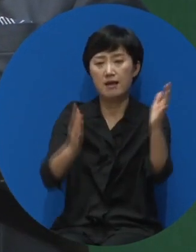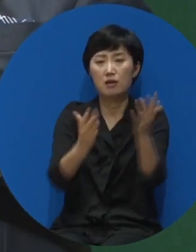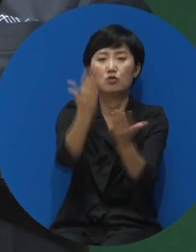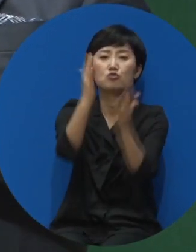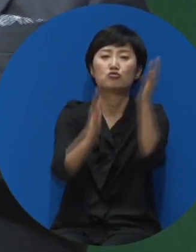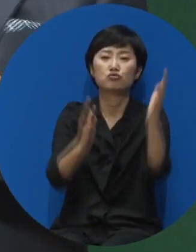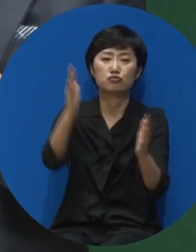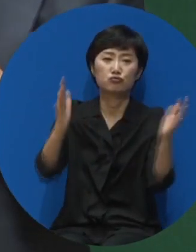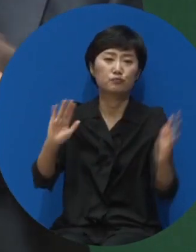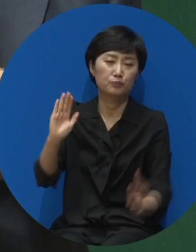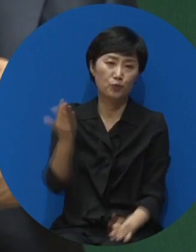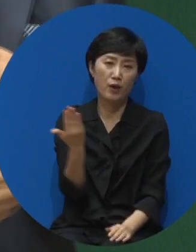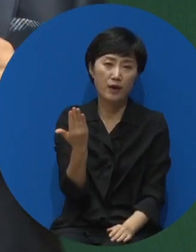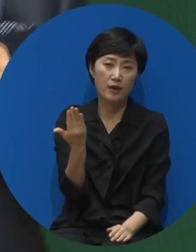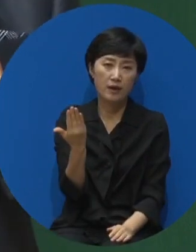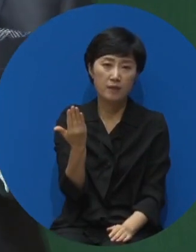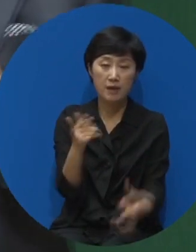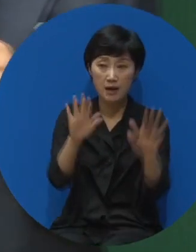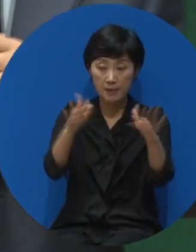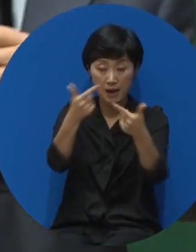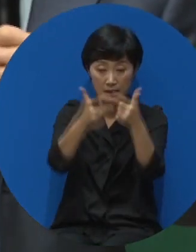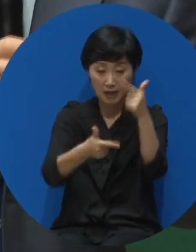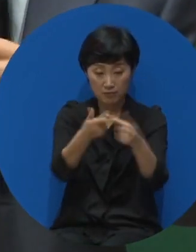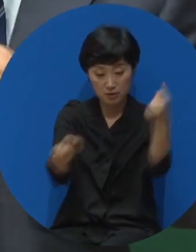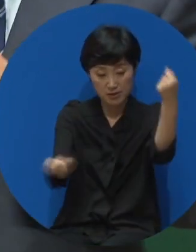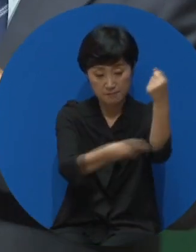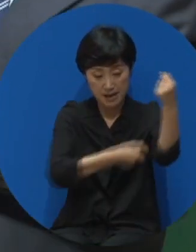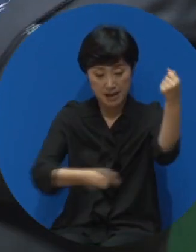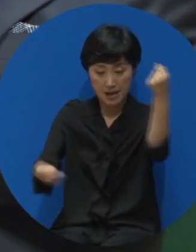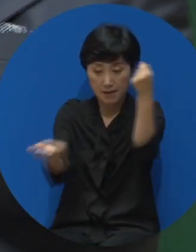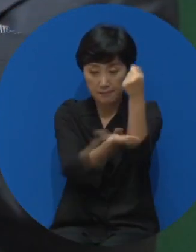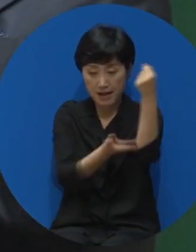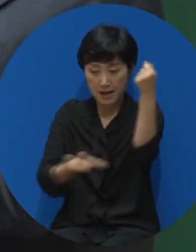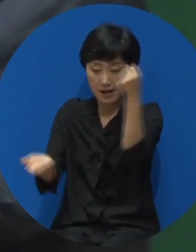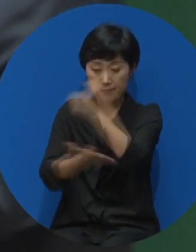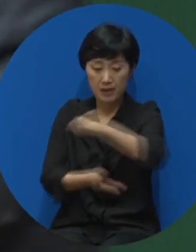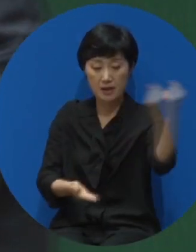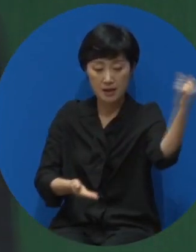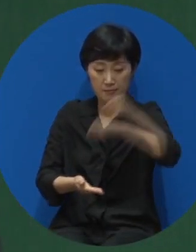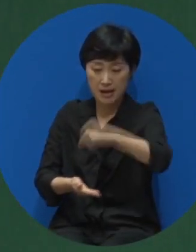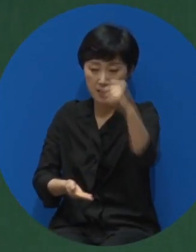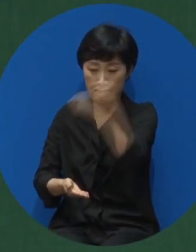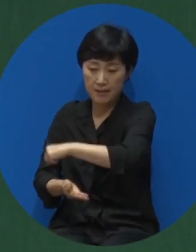この木は森を成し遂げていきます。 자, 나무를 다 베었으니까 죽지요. 근데 다 사람도 죽는단 말이에요. 숲을 이룬 겁니다.